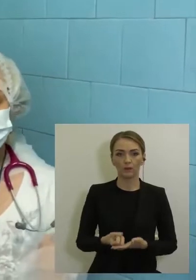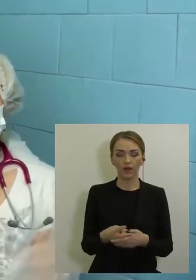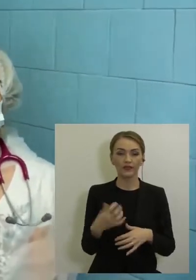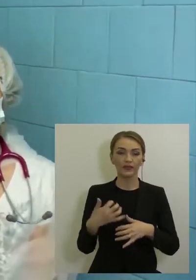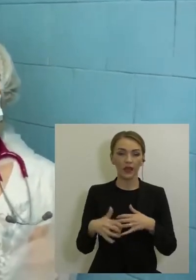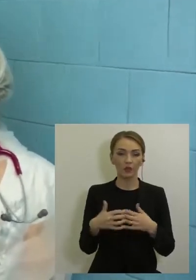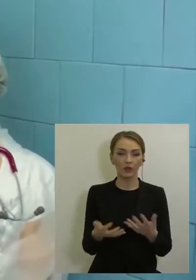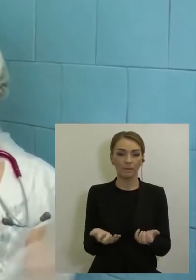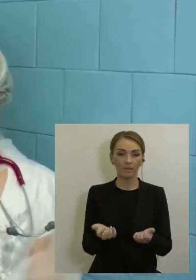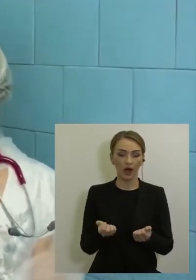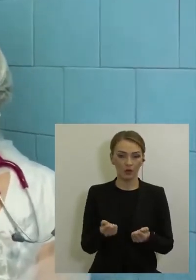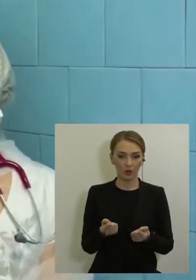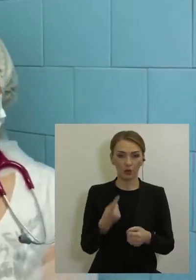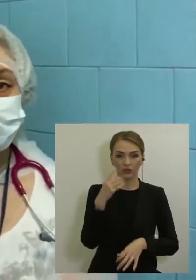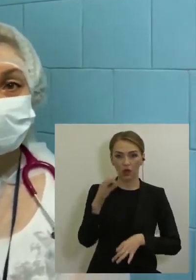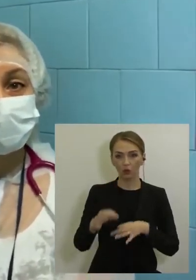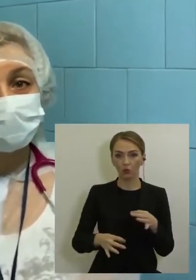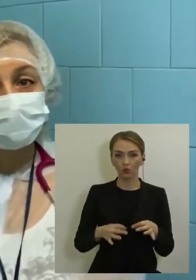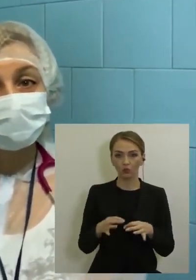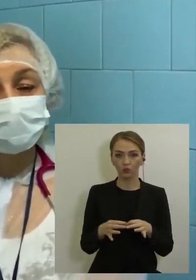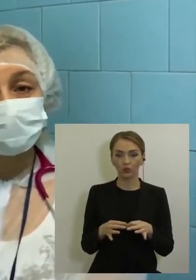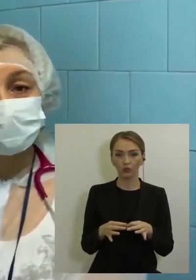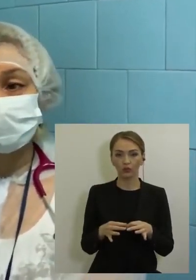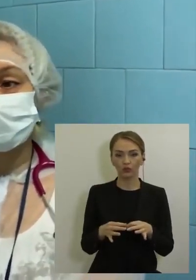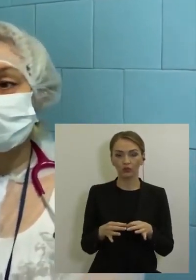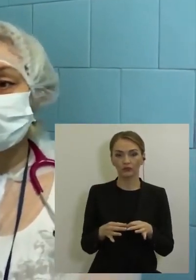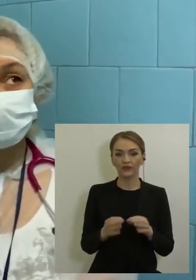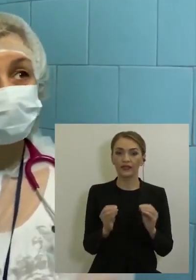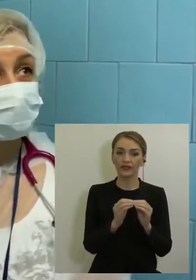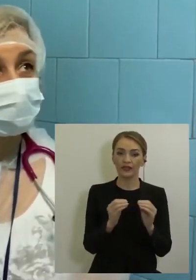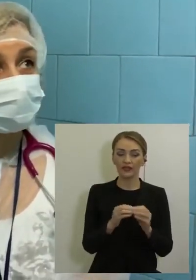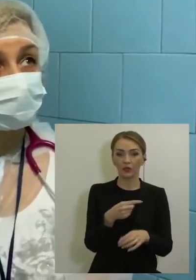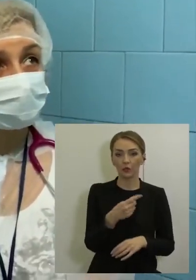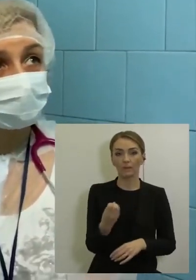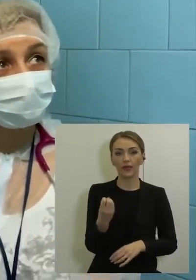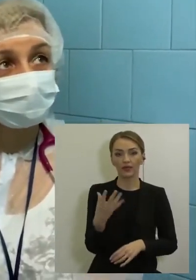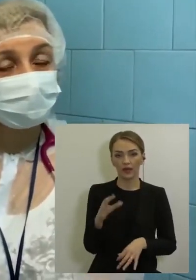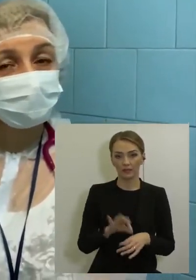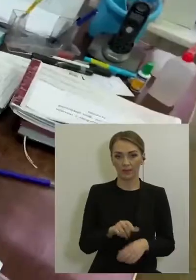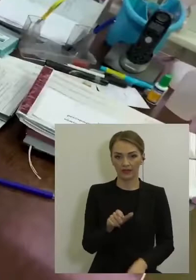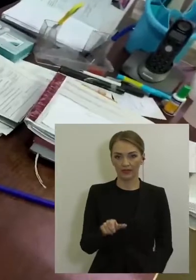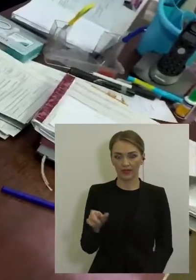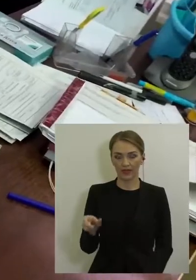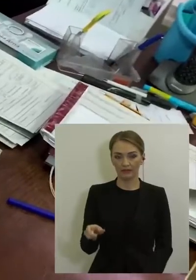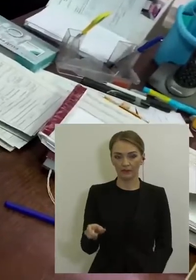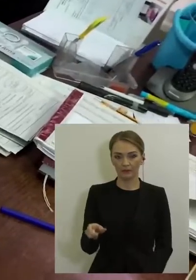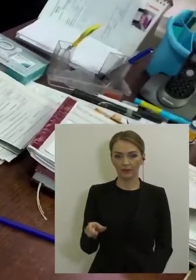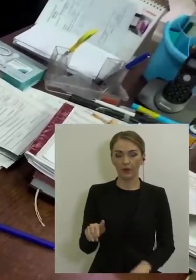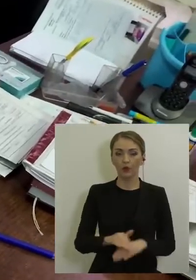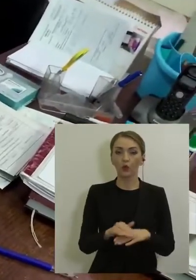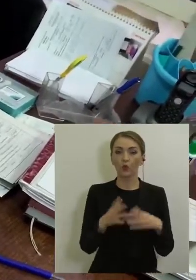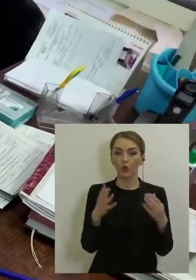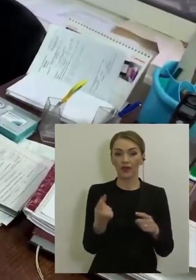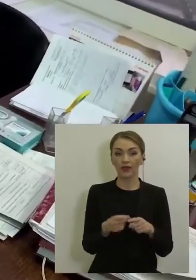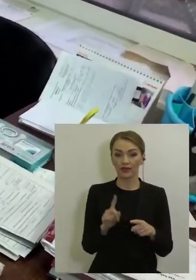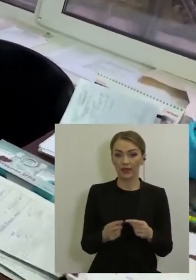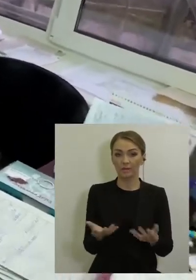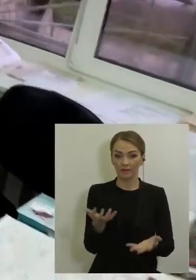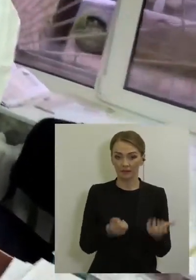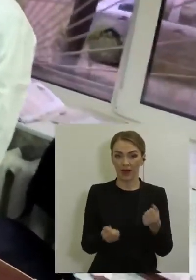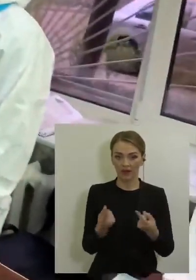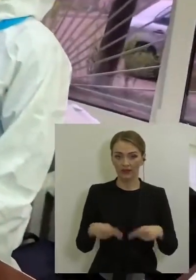В середньому ми приймаємо за добу від 10 до 15 пацієнтів. Доброго дня, це приймальне відділення,